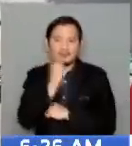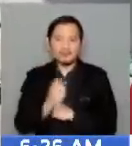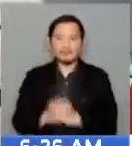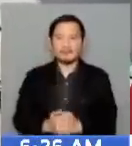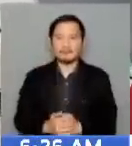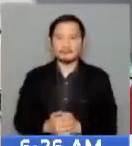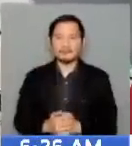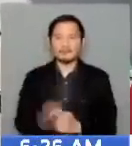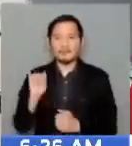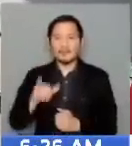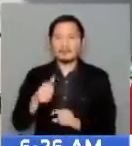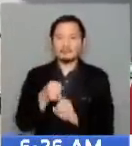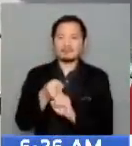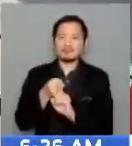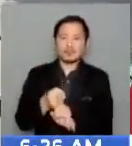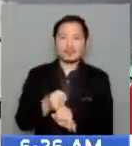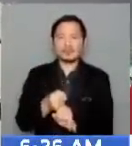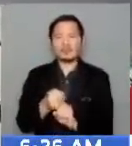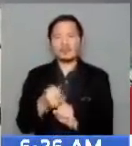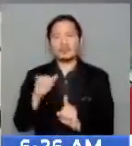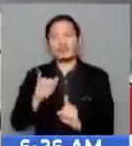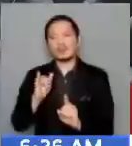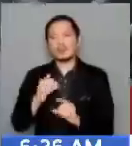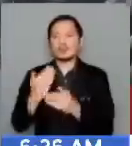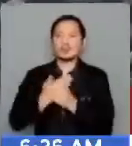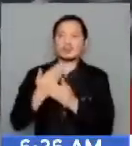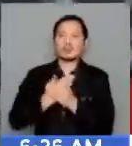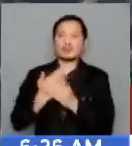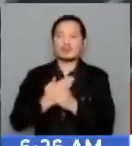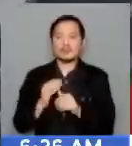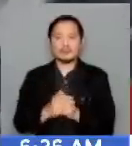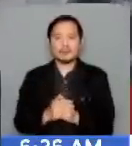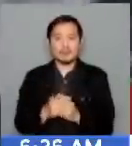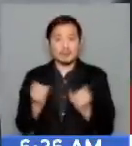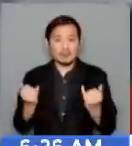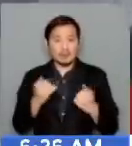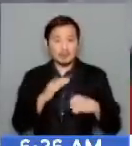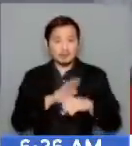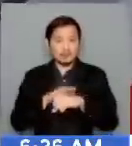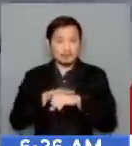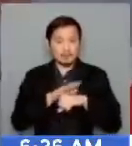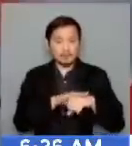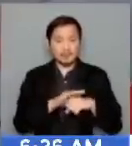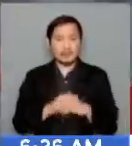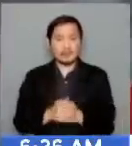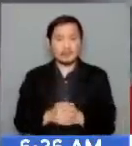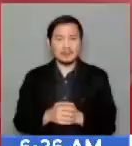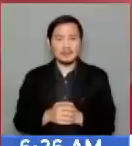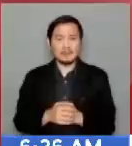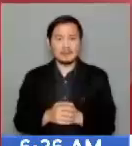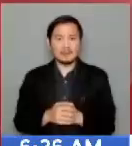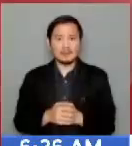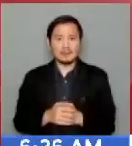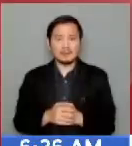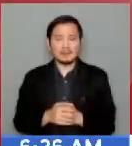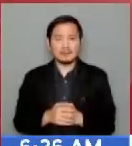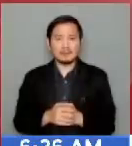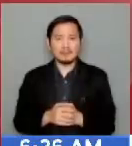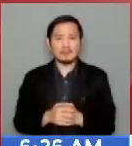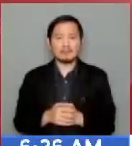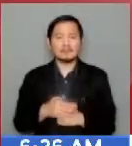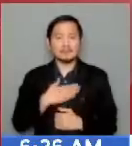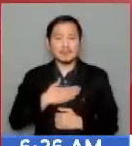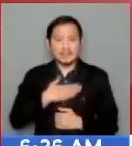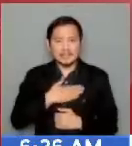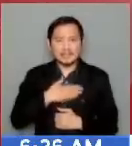maapektuhan. Kaya nga po, tayo nananawagan na kung maaari, yung iba pong ating mga kababayan ay gumamit ng mabuhay